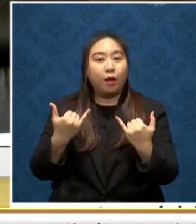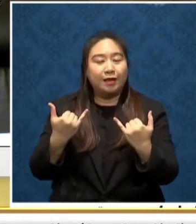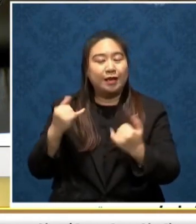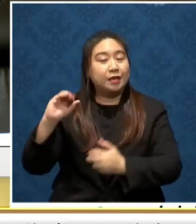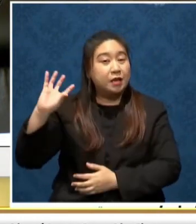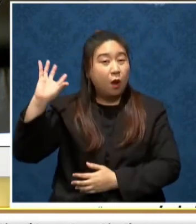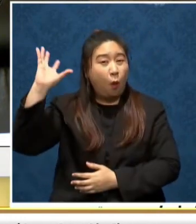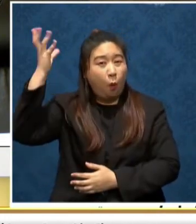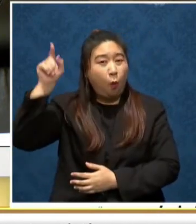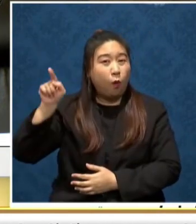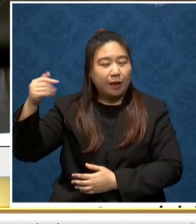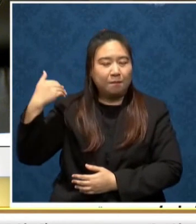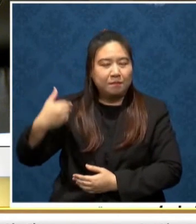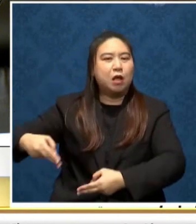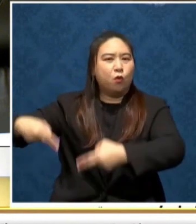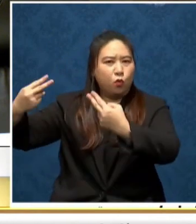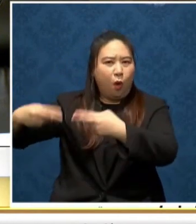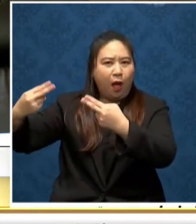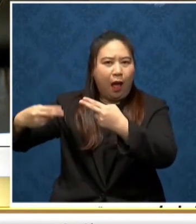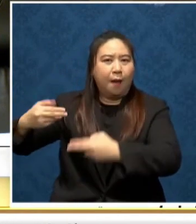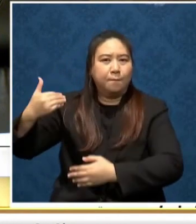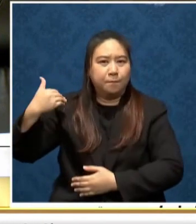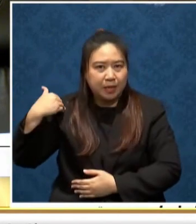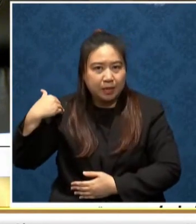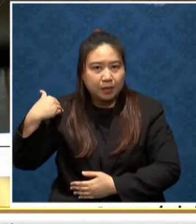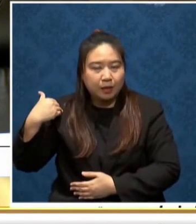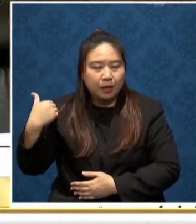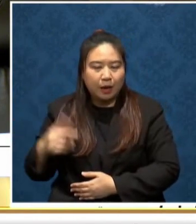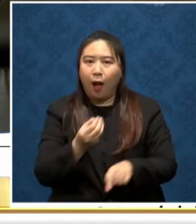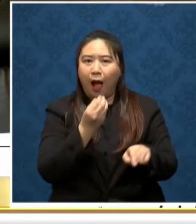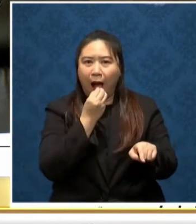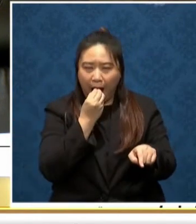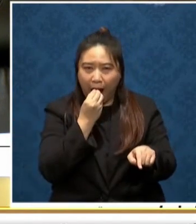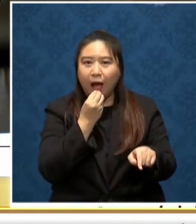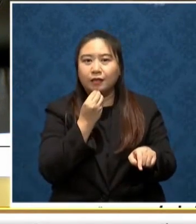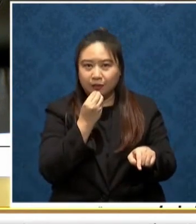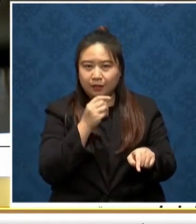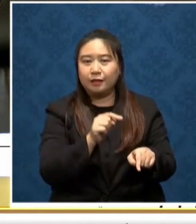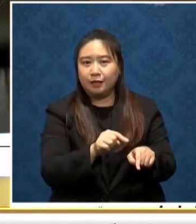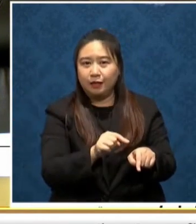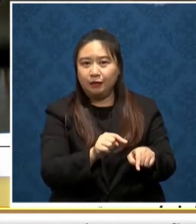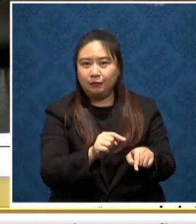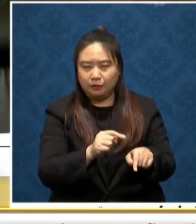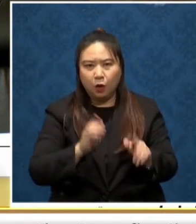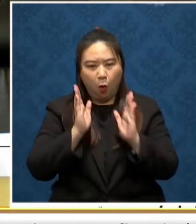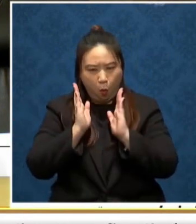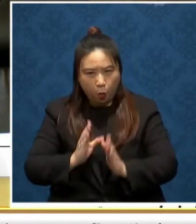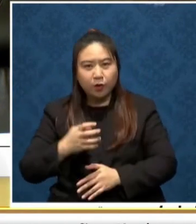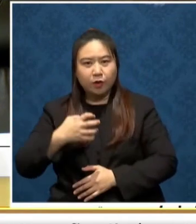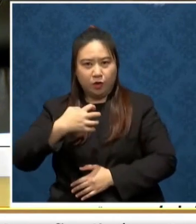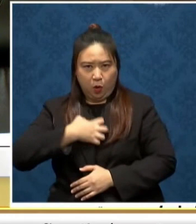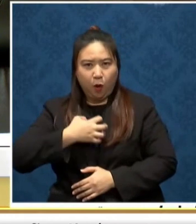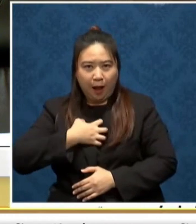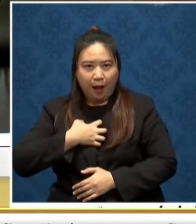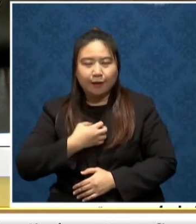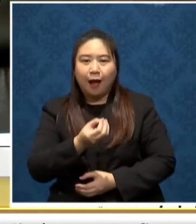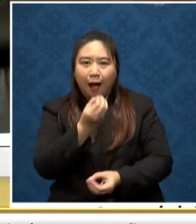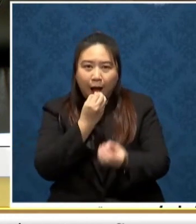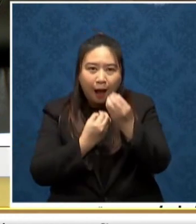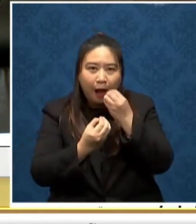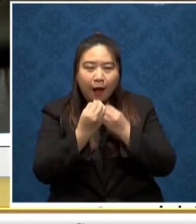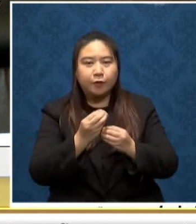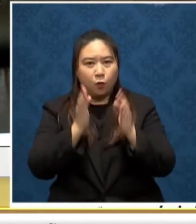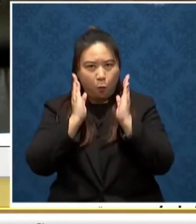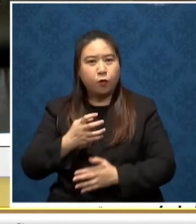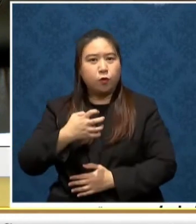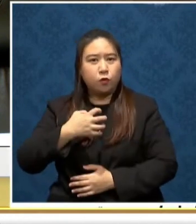ครามนะครับและอาหารเป็นสิ่งที่มนุษย์ต้องการเรามาเปลี่ยนวิกฤ